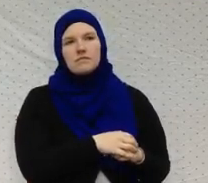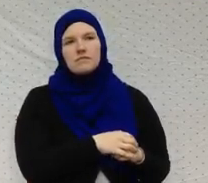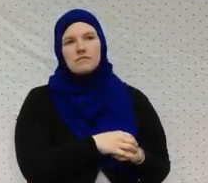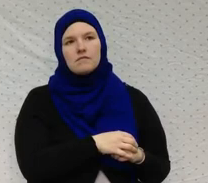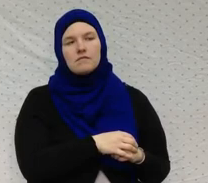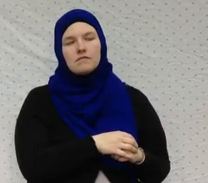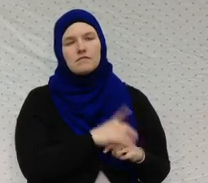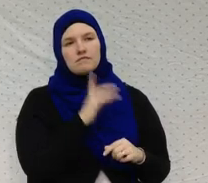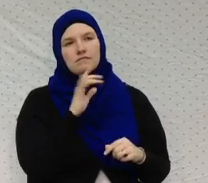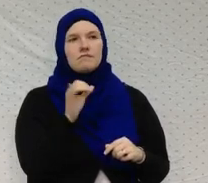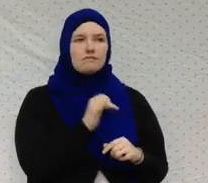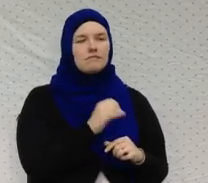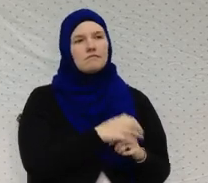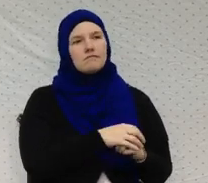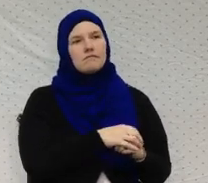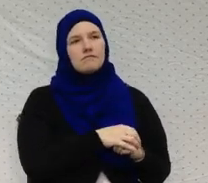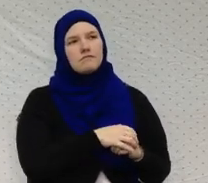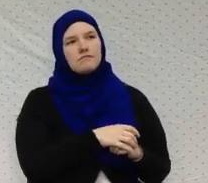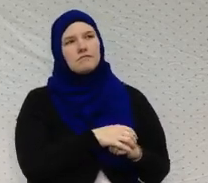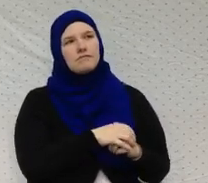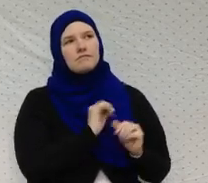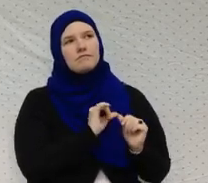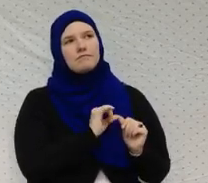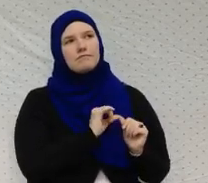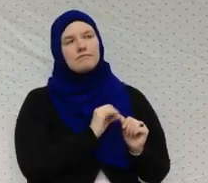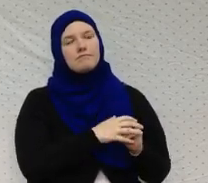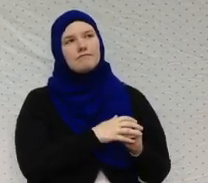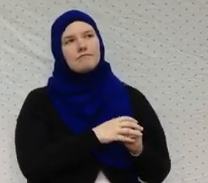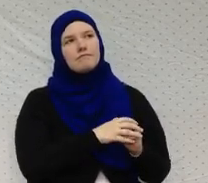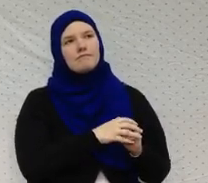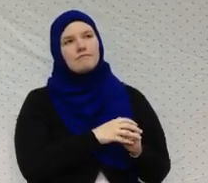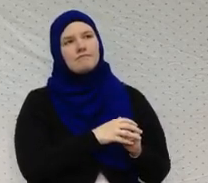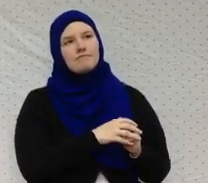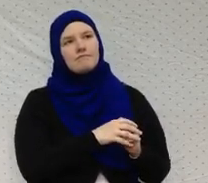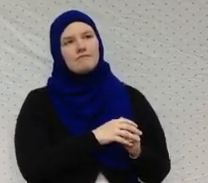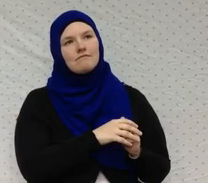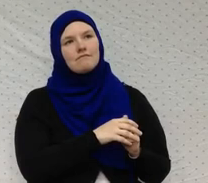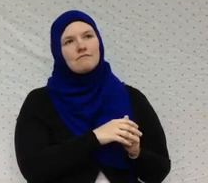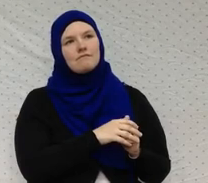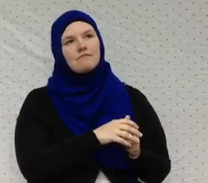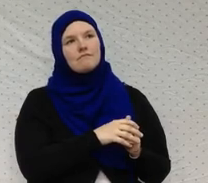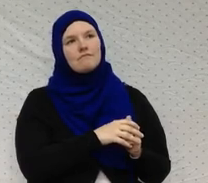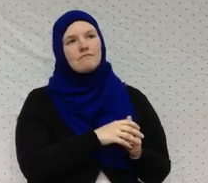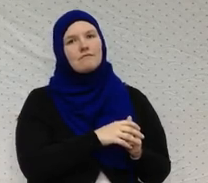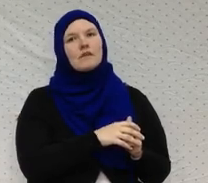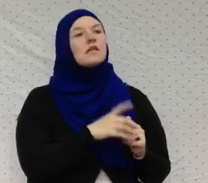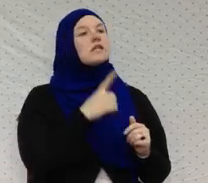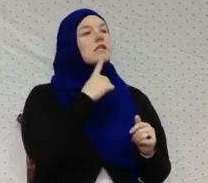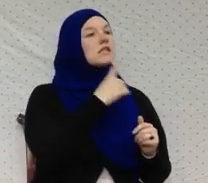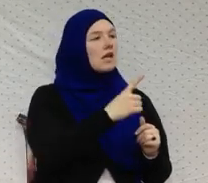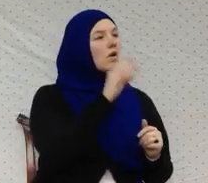رب العالمين لا شريك له، وبذلك أمرت وأنا أول